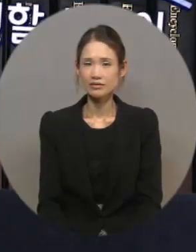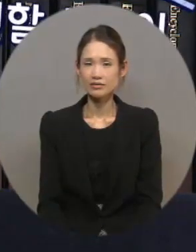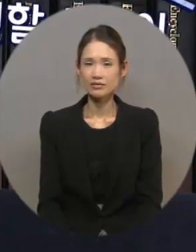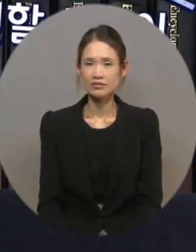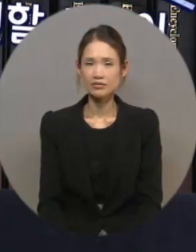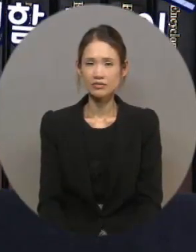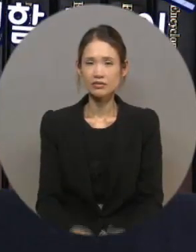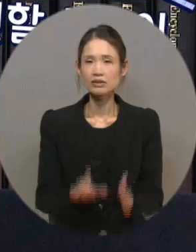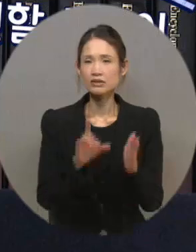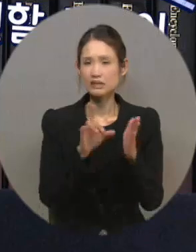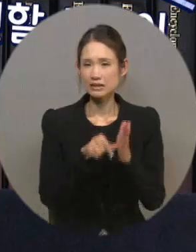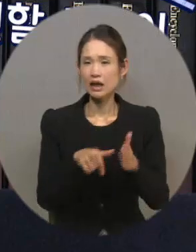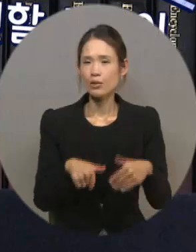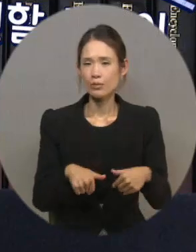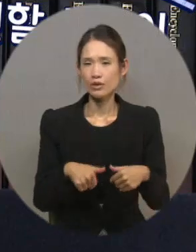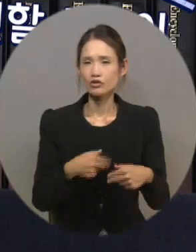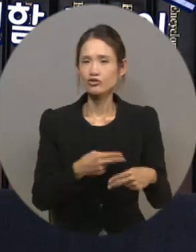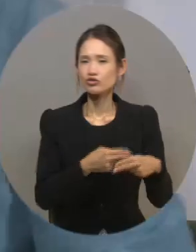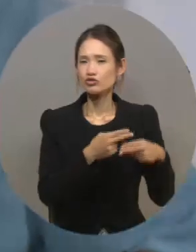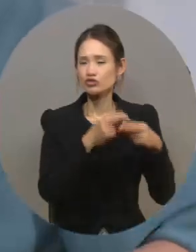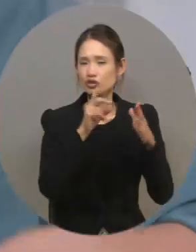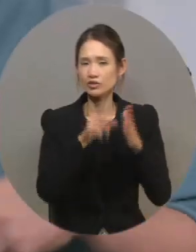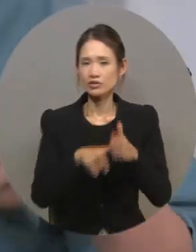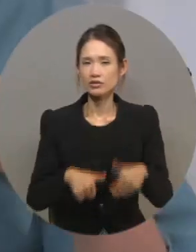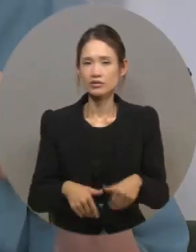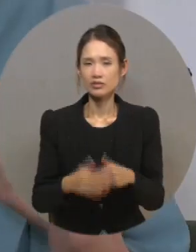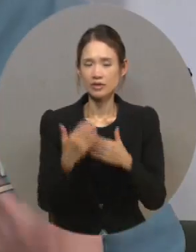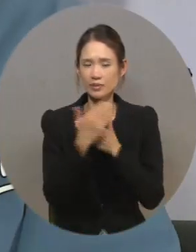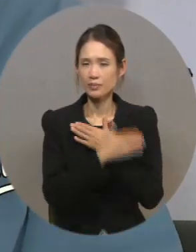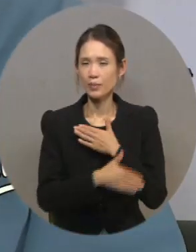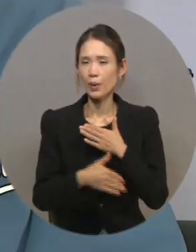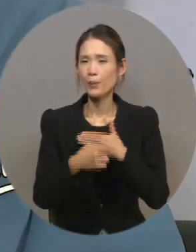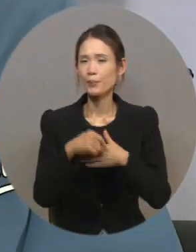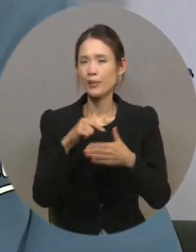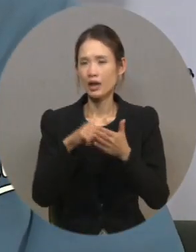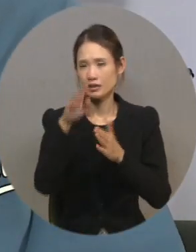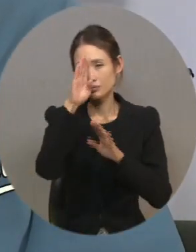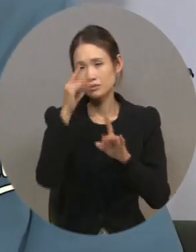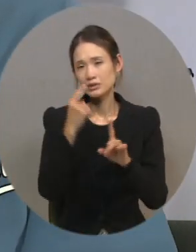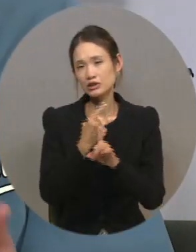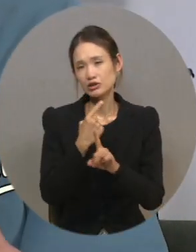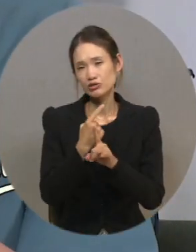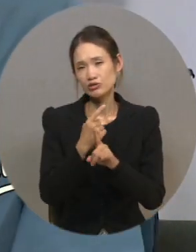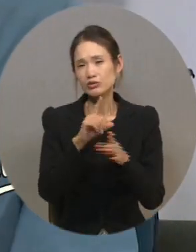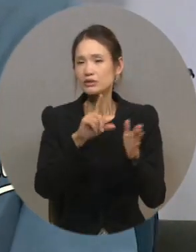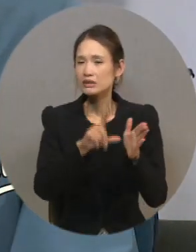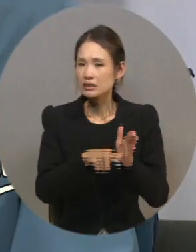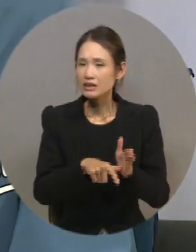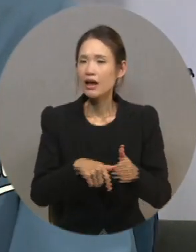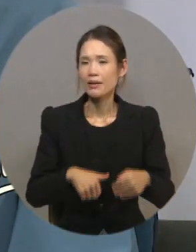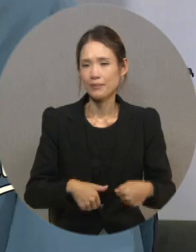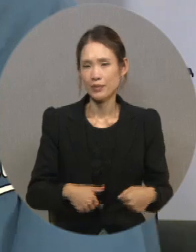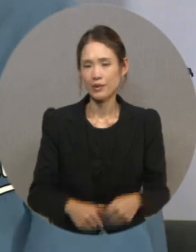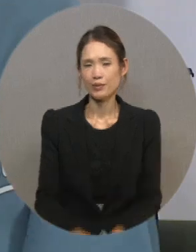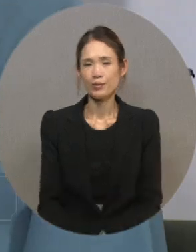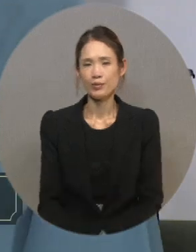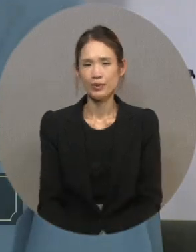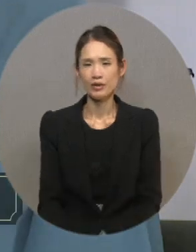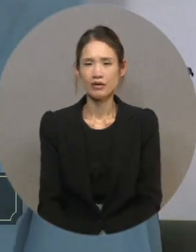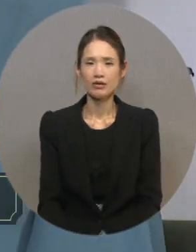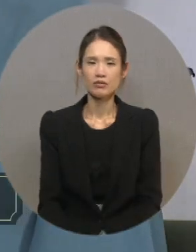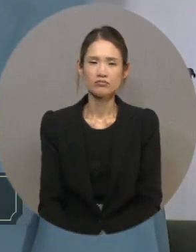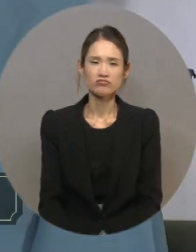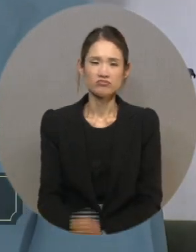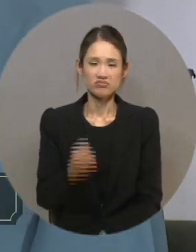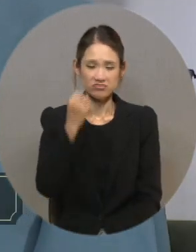근데 시간이 필요하다. 충전할 시간. 맞아요. 몸과 마음의 상처를 치유할 시간들이 좀 필요한데, 우리 뭐